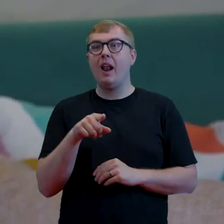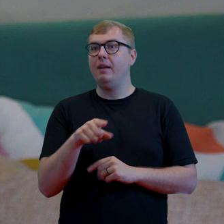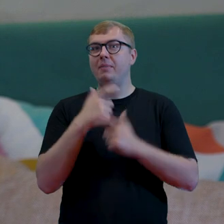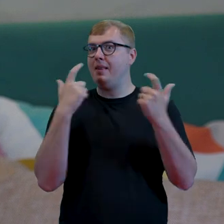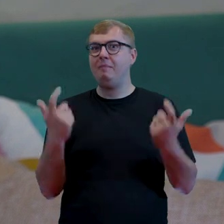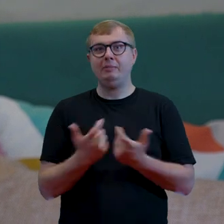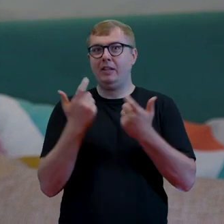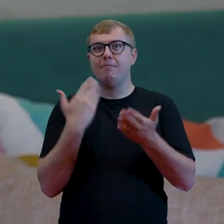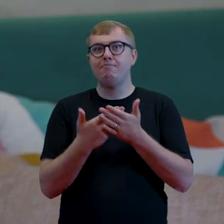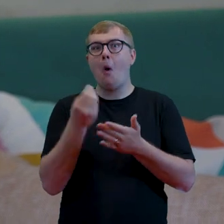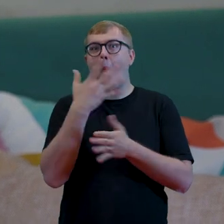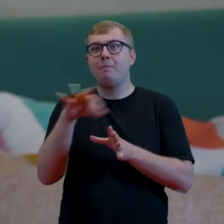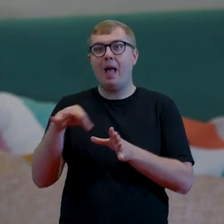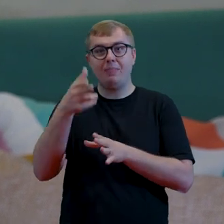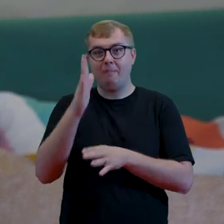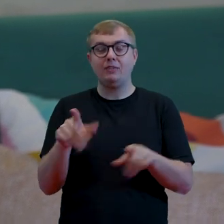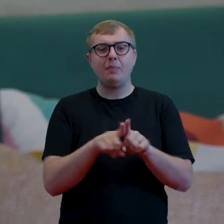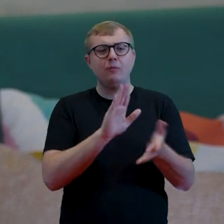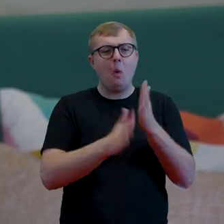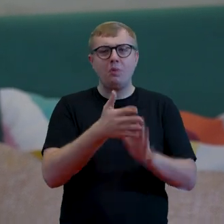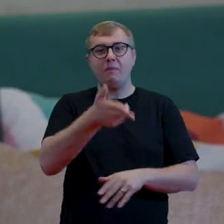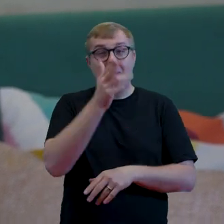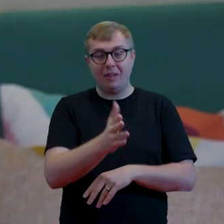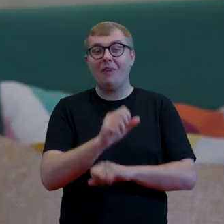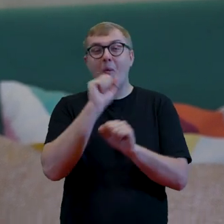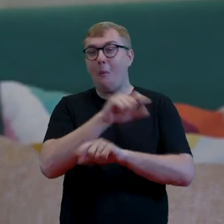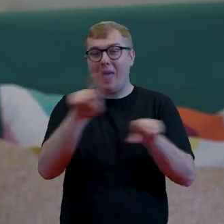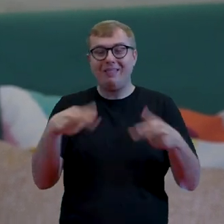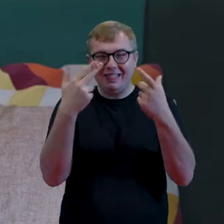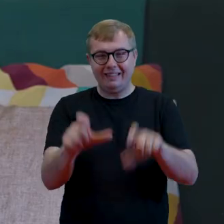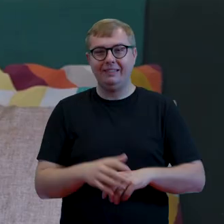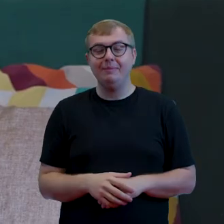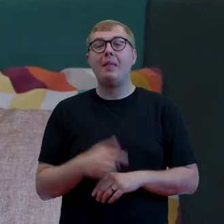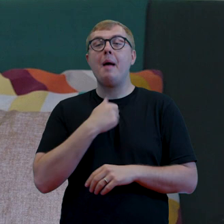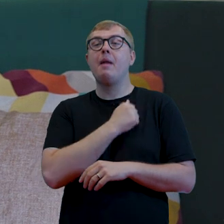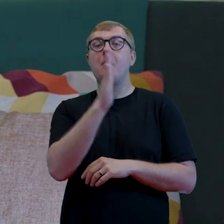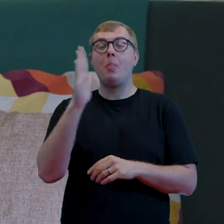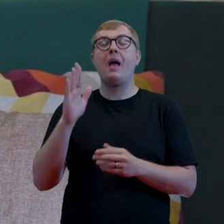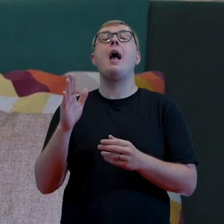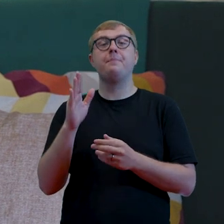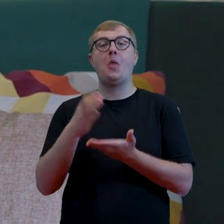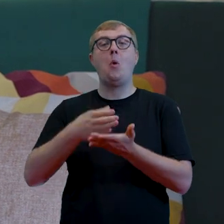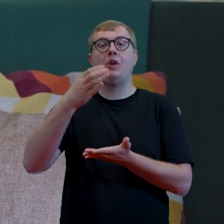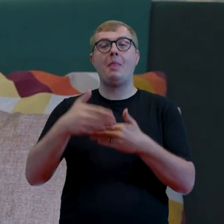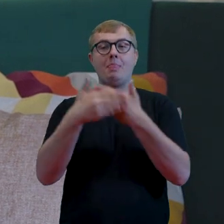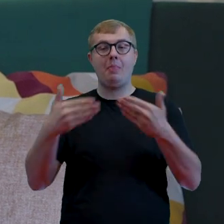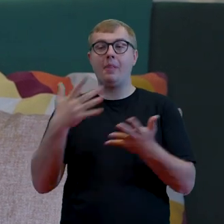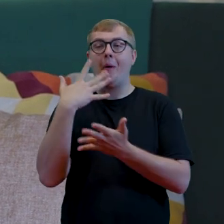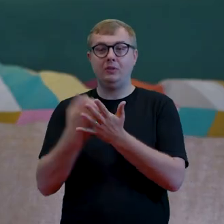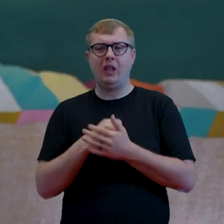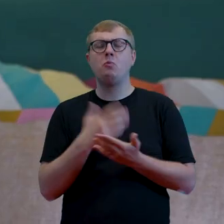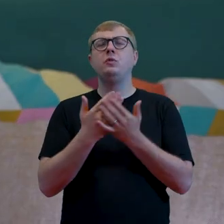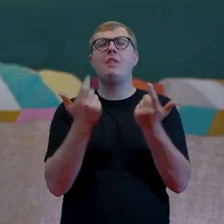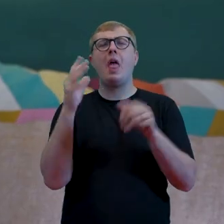to jest nie do niebezpieczne bo to ani z obiadów wtedy nie ma ani z porządku nie ma ani niczego nie ma Ja korzystając z biblioteki na Teatralnej od wielu wielu